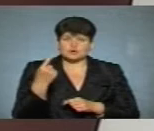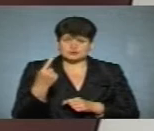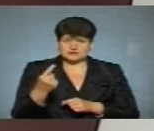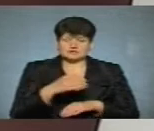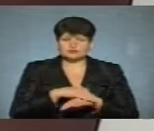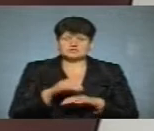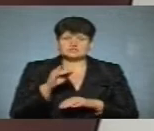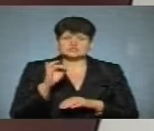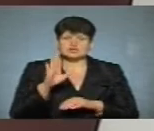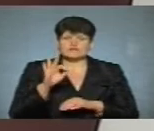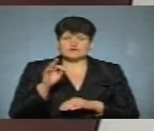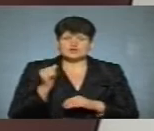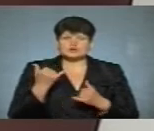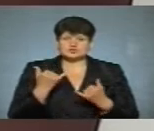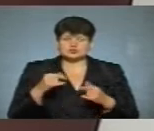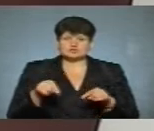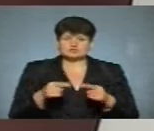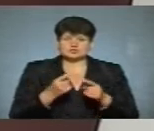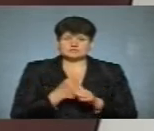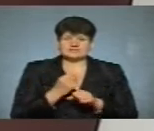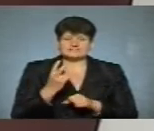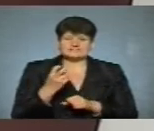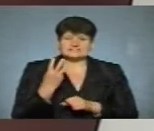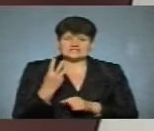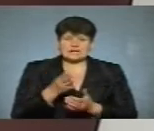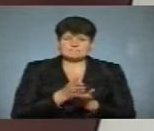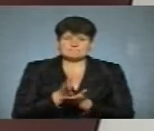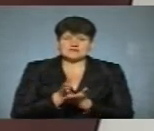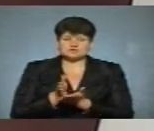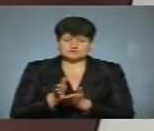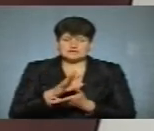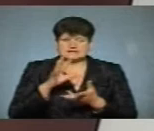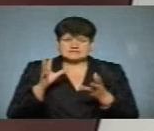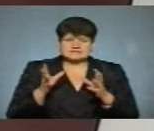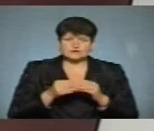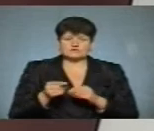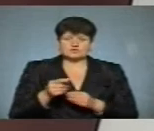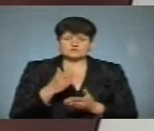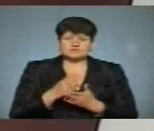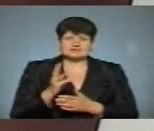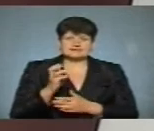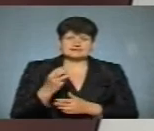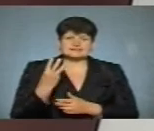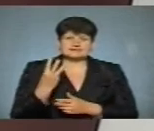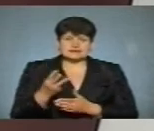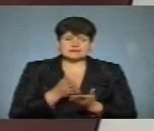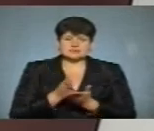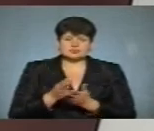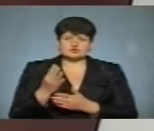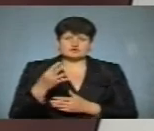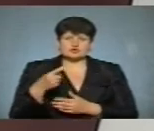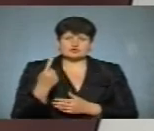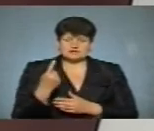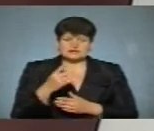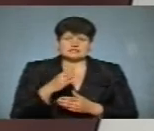вулиці Живова, сьогодні роботу поновили 203 маршрути. Загалом, за словами Олега Продана, у Тернополі є 303 маршрути, 41 маршрут ще